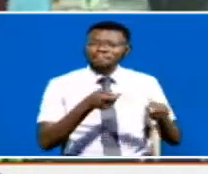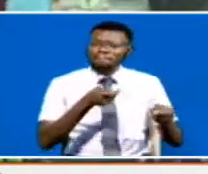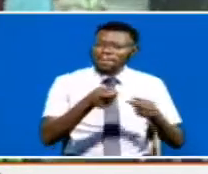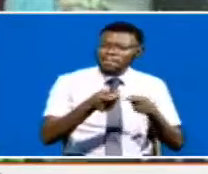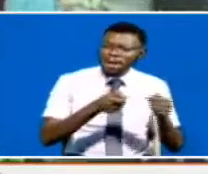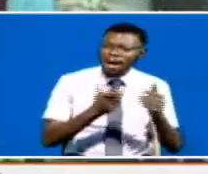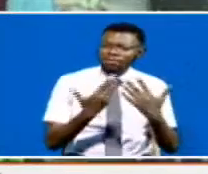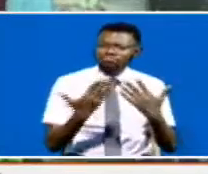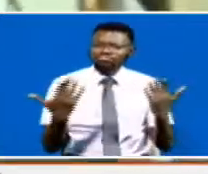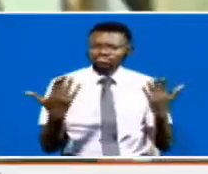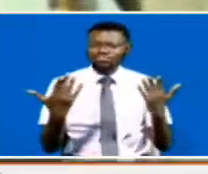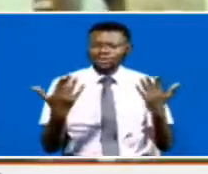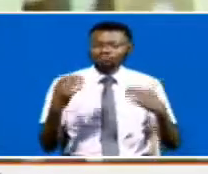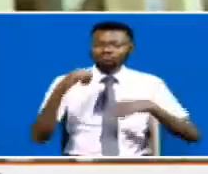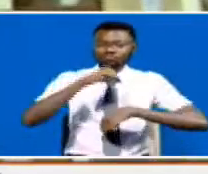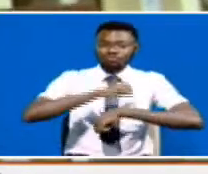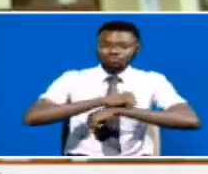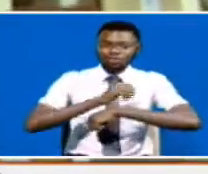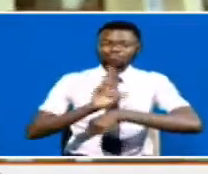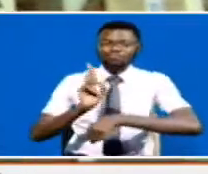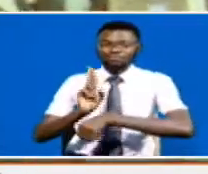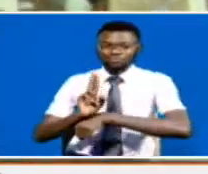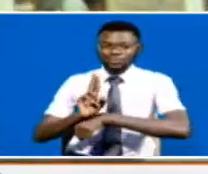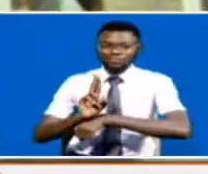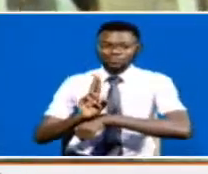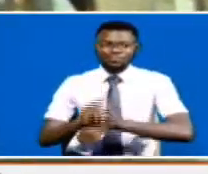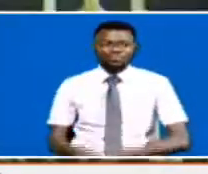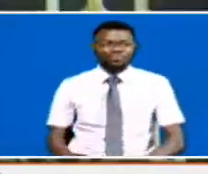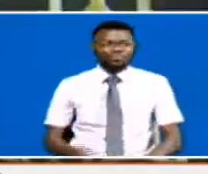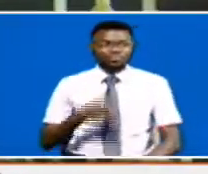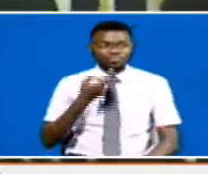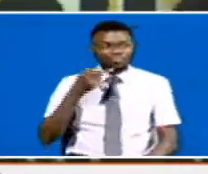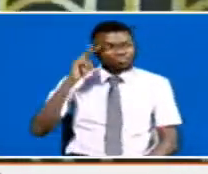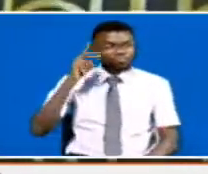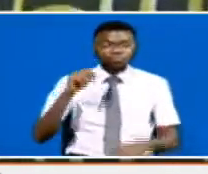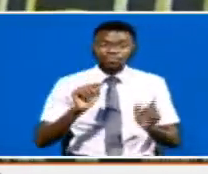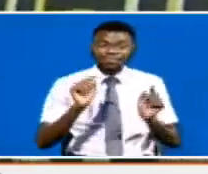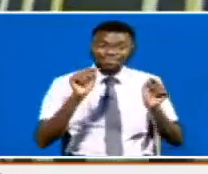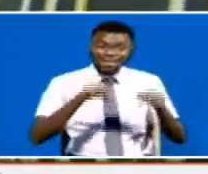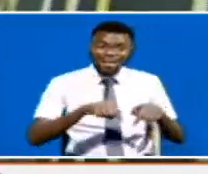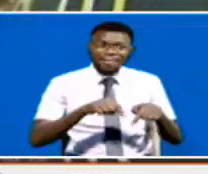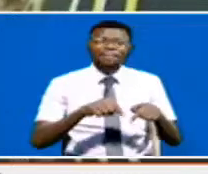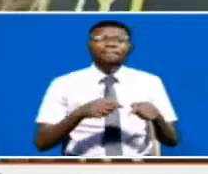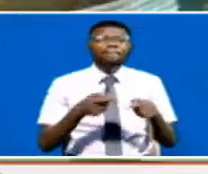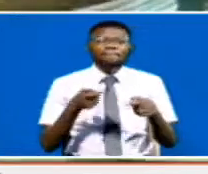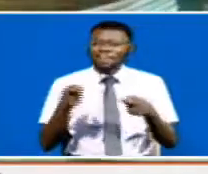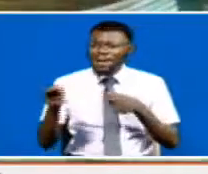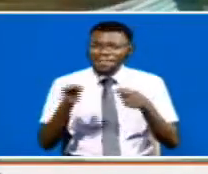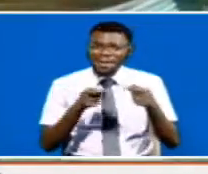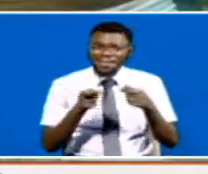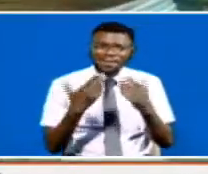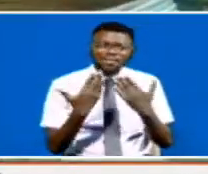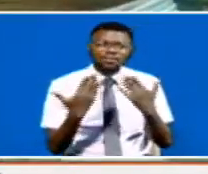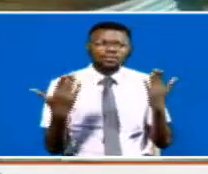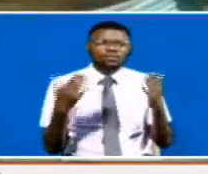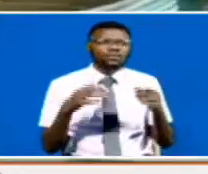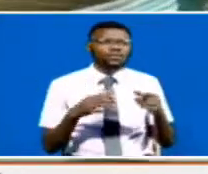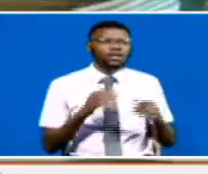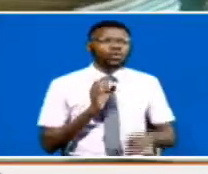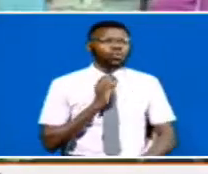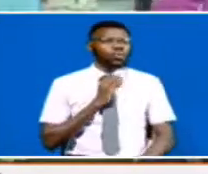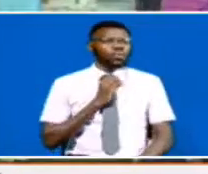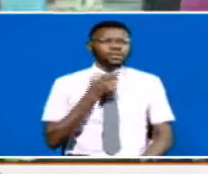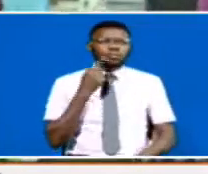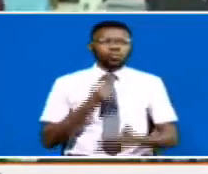vya kutumia shuleni. Wazazi waliofika mapema kununua vifaa hivyo wanadai gharama yavyo imepanda